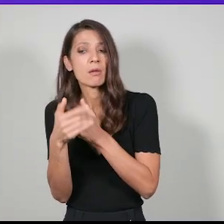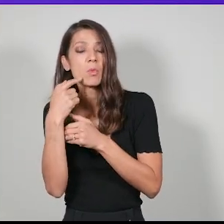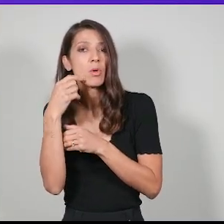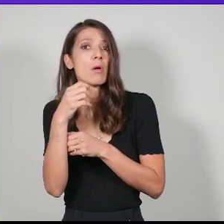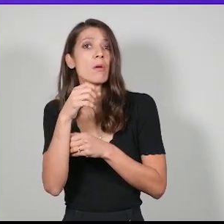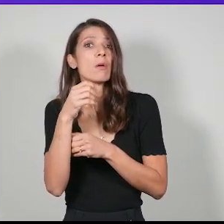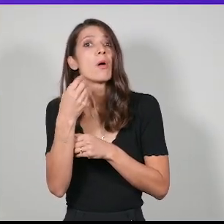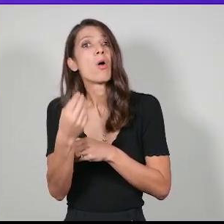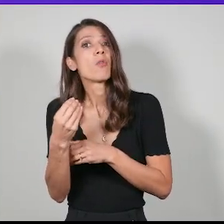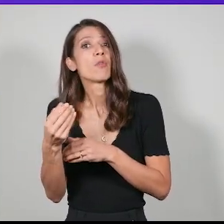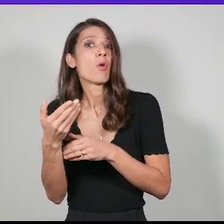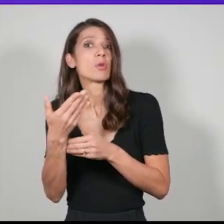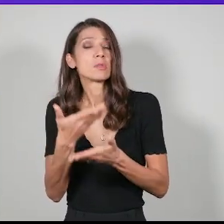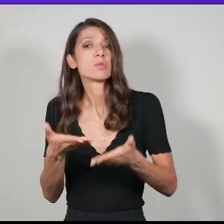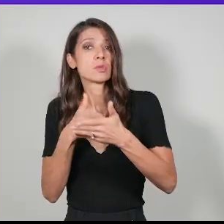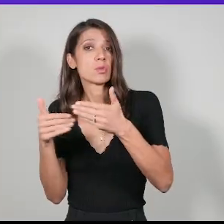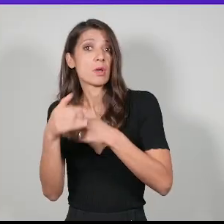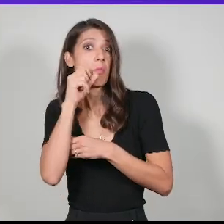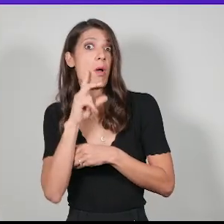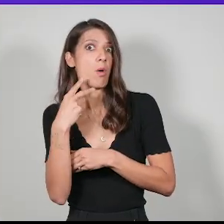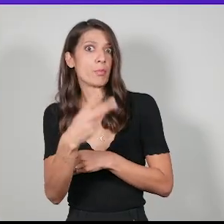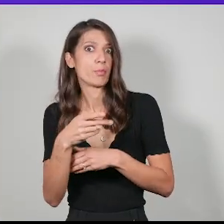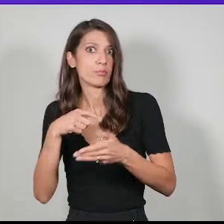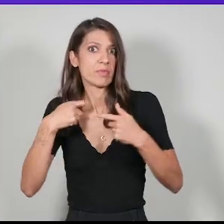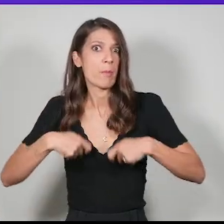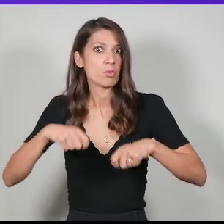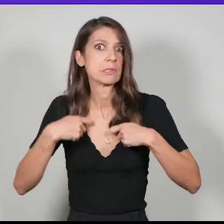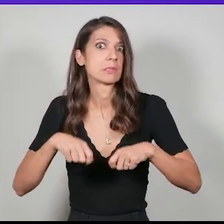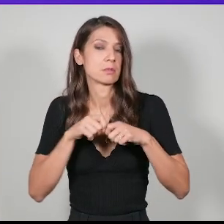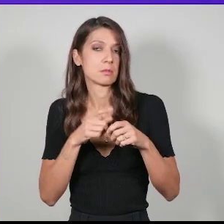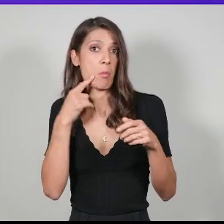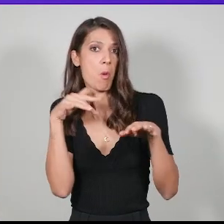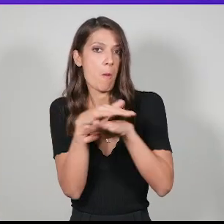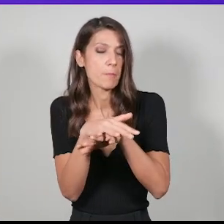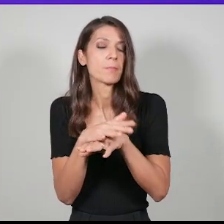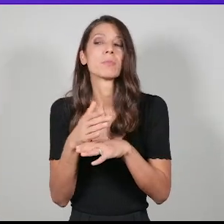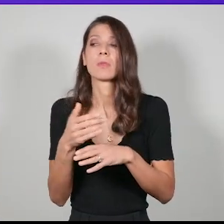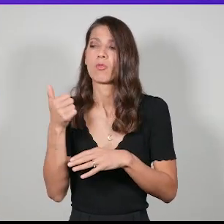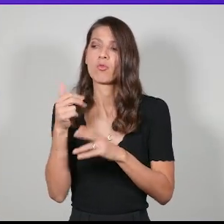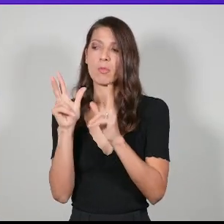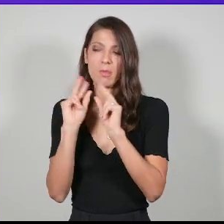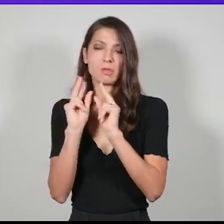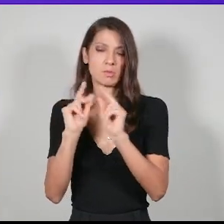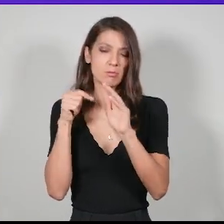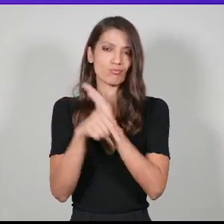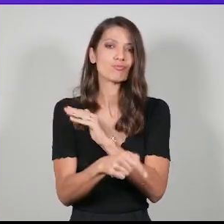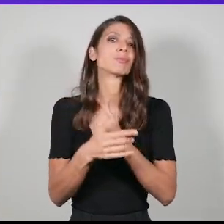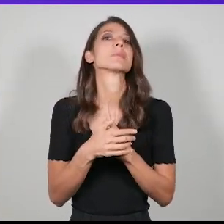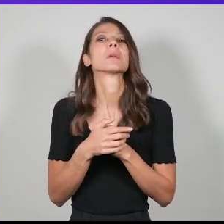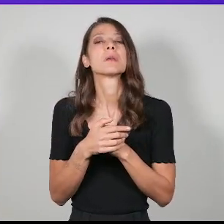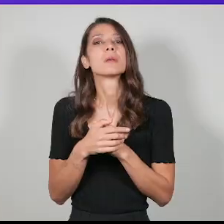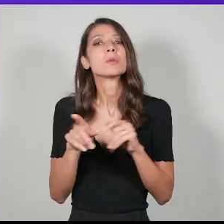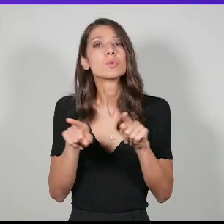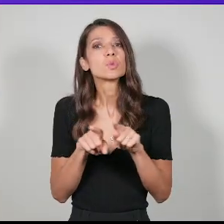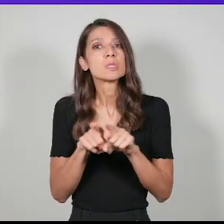en situation de handicap. Vous avez regardé aussi des enfants atteints de maladies rares et vous nous direz un peu ce que ça dit et surtout la manière dont ça permet